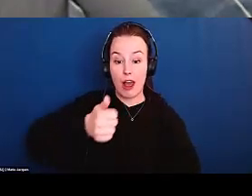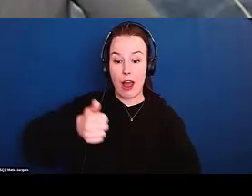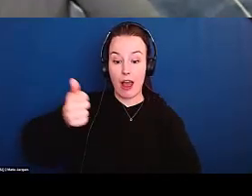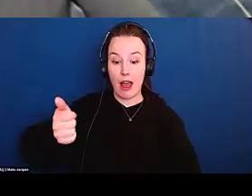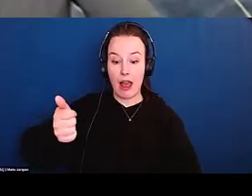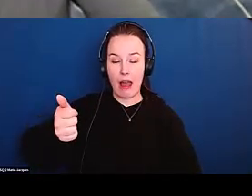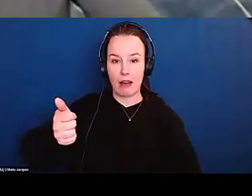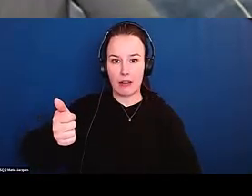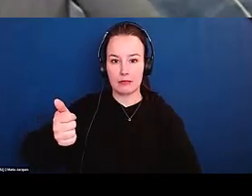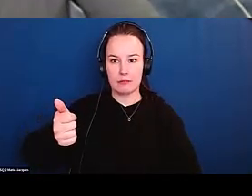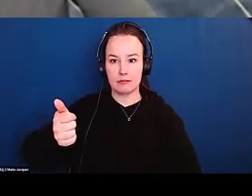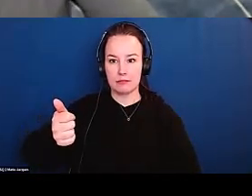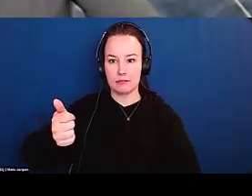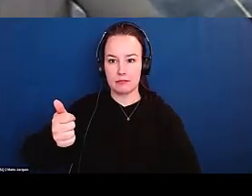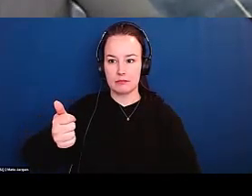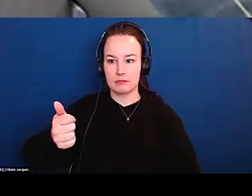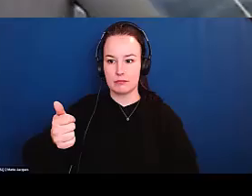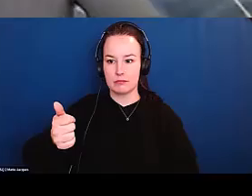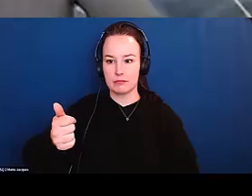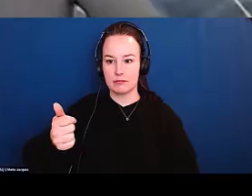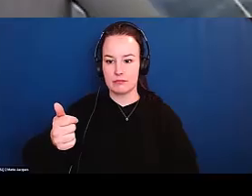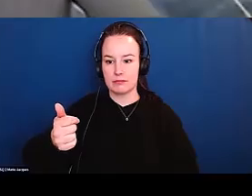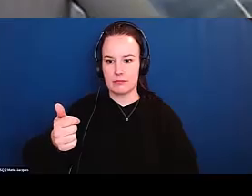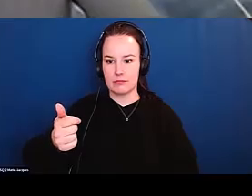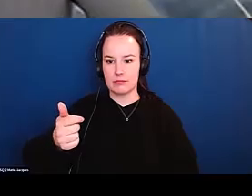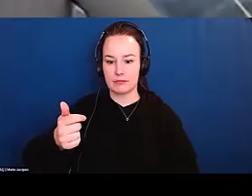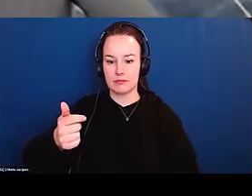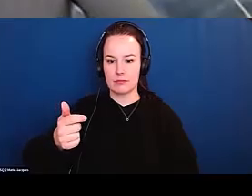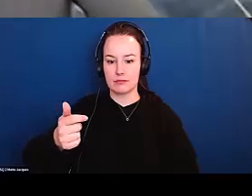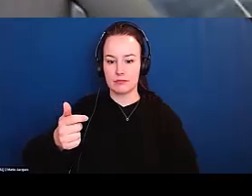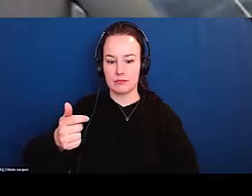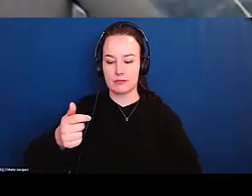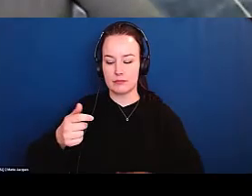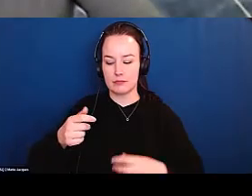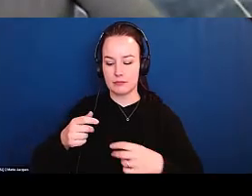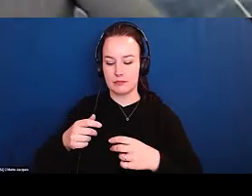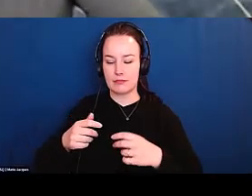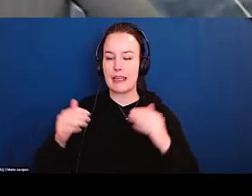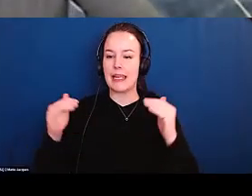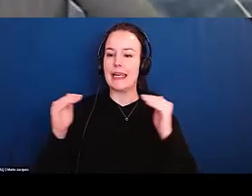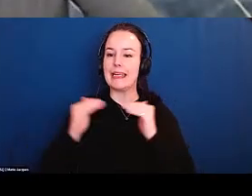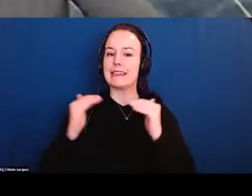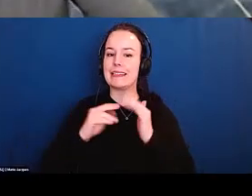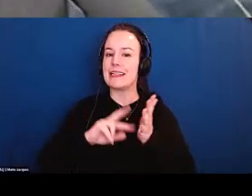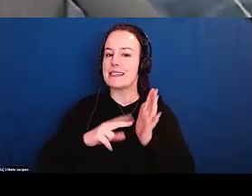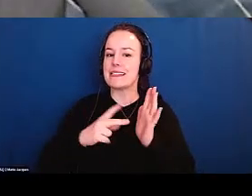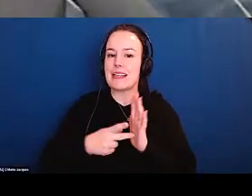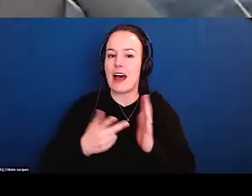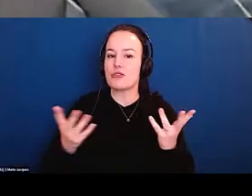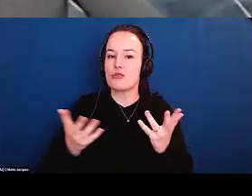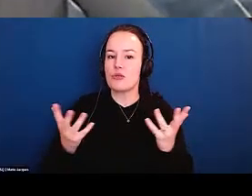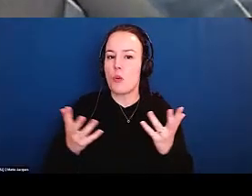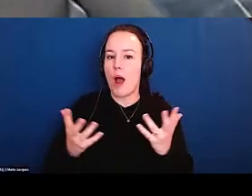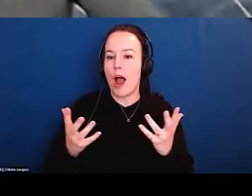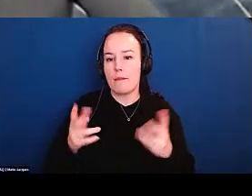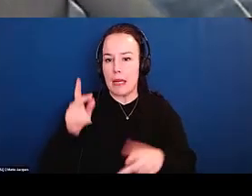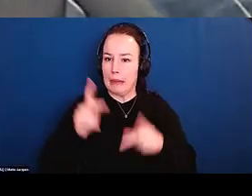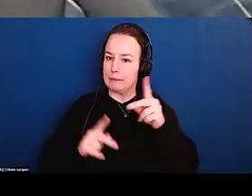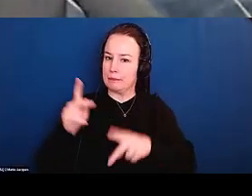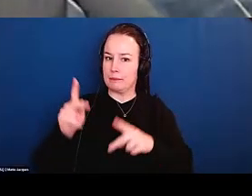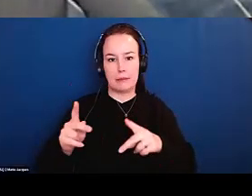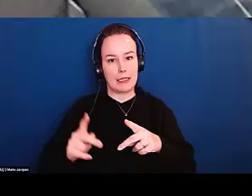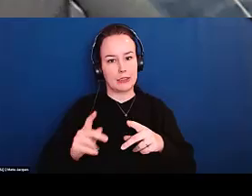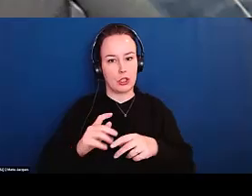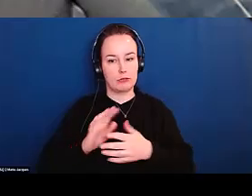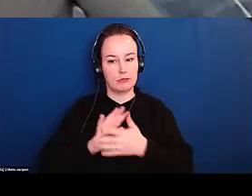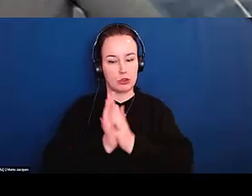va eh bien traduire un petit peu en action sa propre définition d'équité. Il y a des personnes qui ne sont pas